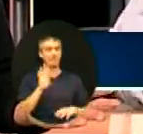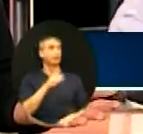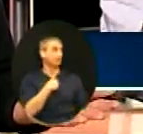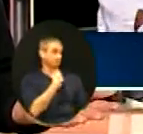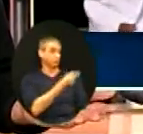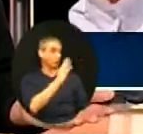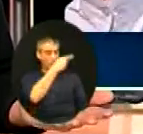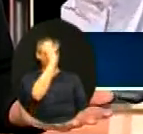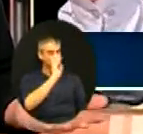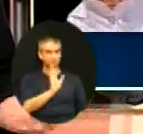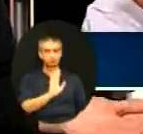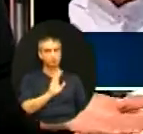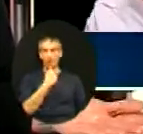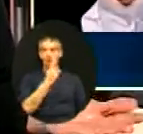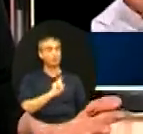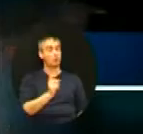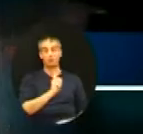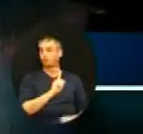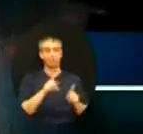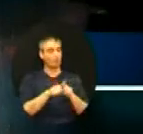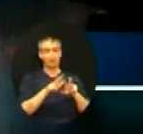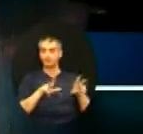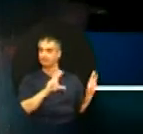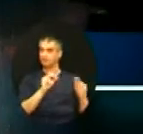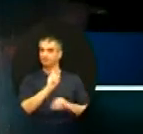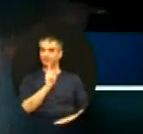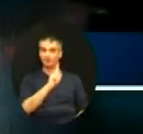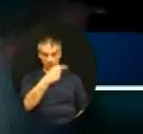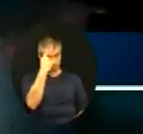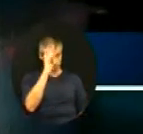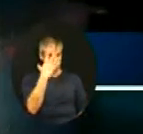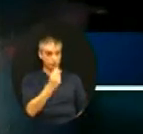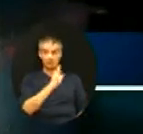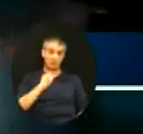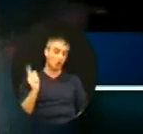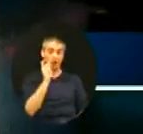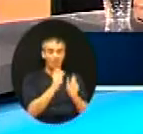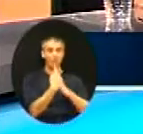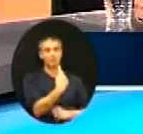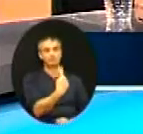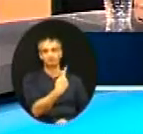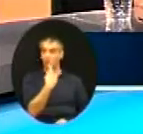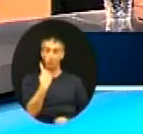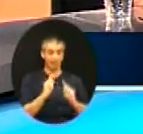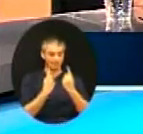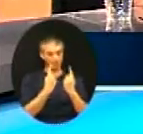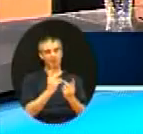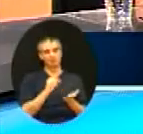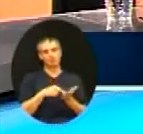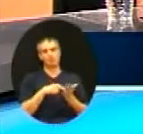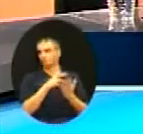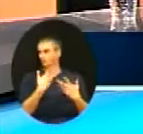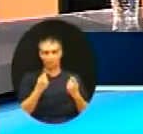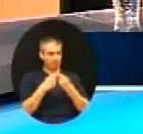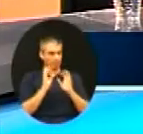שאמרו על אולמרט. אז לא, אמרו, זה לא אותו מצב. את יודעת טוב מאוד שכל אדם בפני עצמו, כל מקרה לפי נסיבותיו, אין